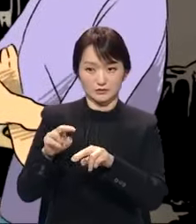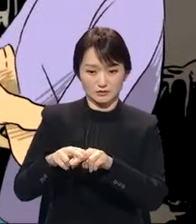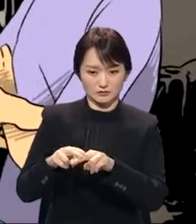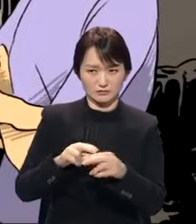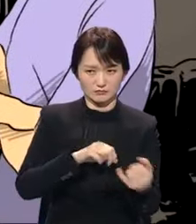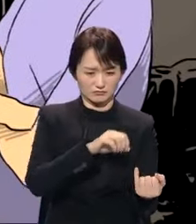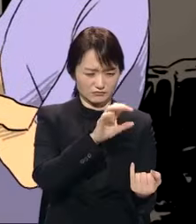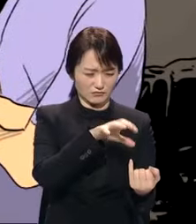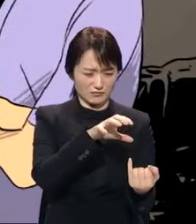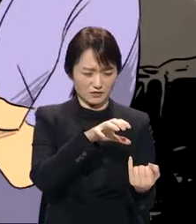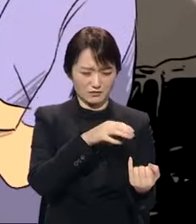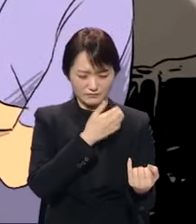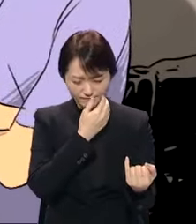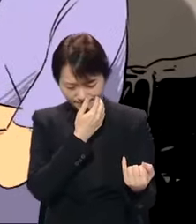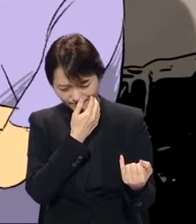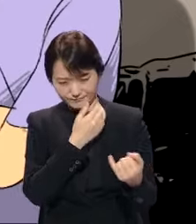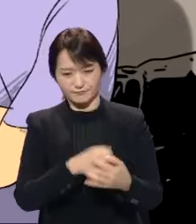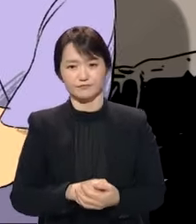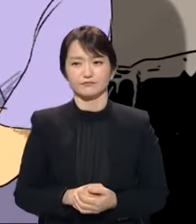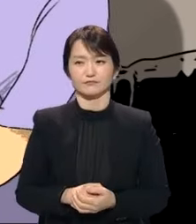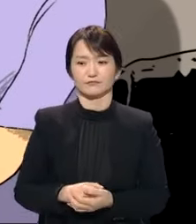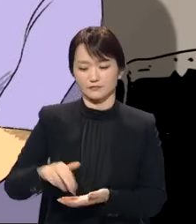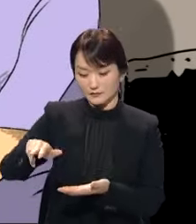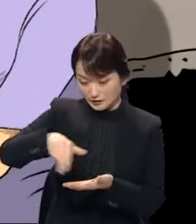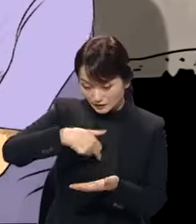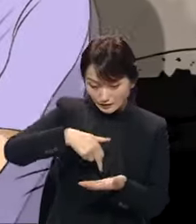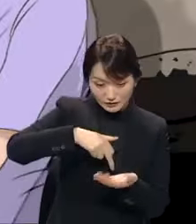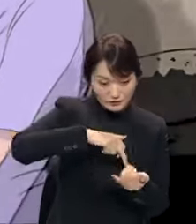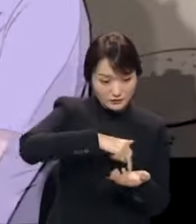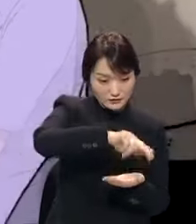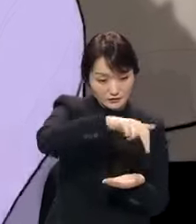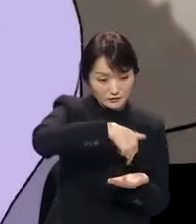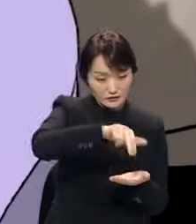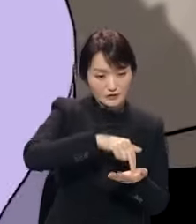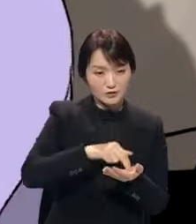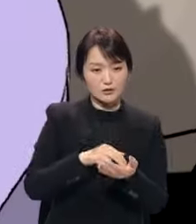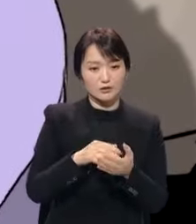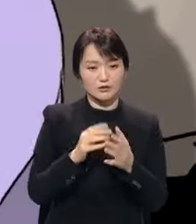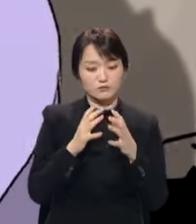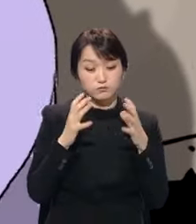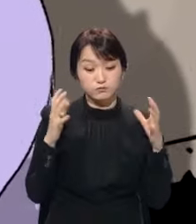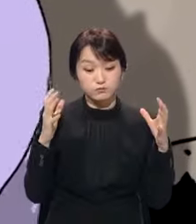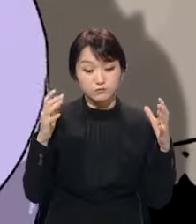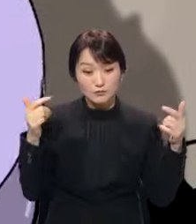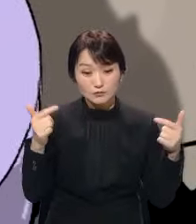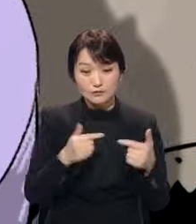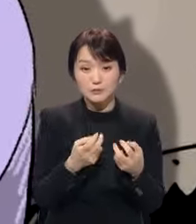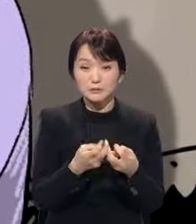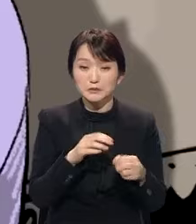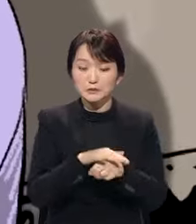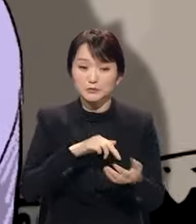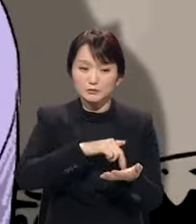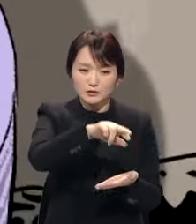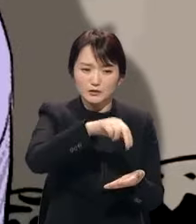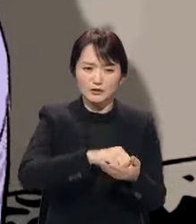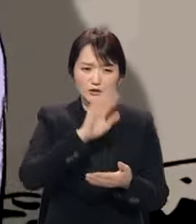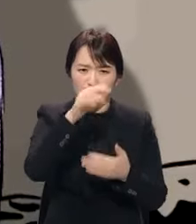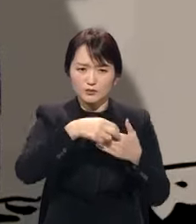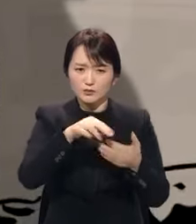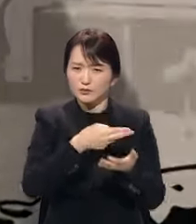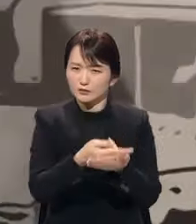카톡으로도 수시로 살 빼는 법 같은 걸 보내시면서 나중에 병원 신세 지면 너만 손해다라는 말을 덧붙이십니다. 남편은 대수롭지